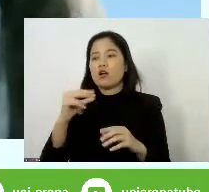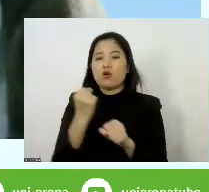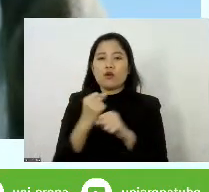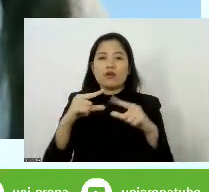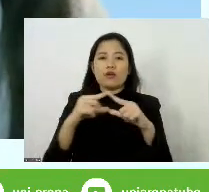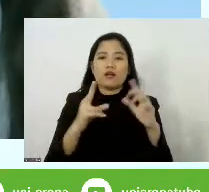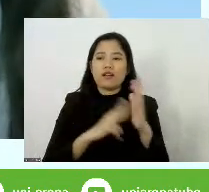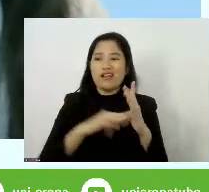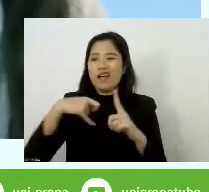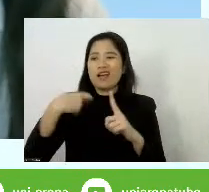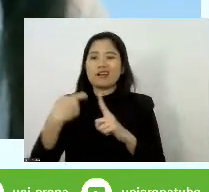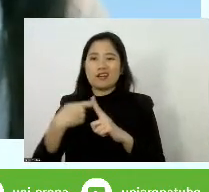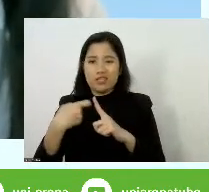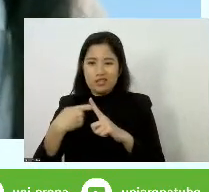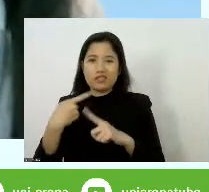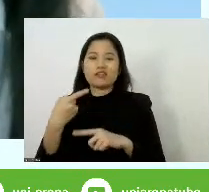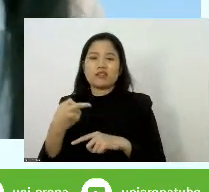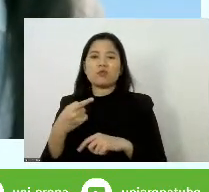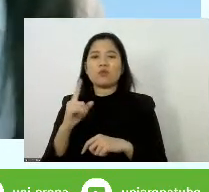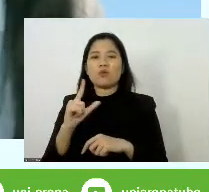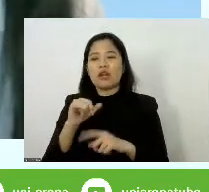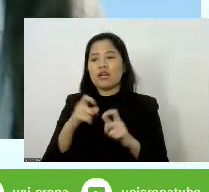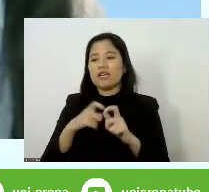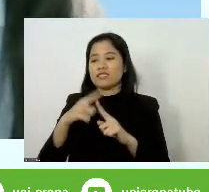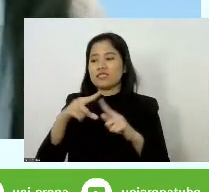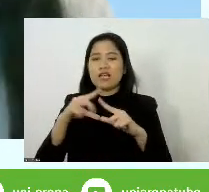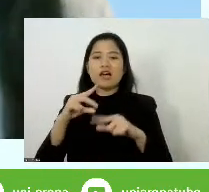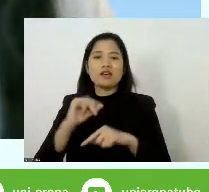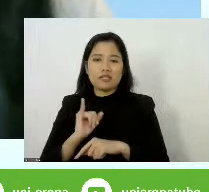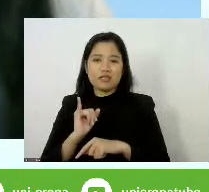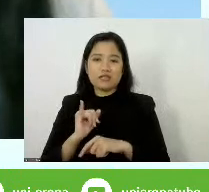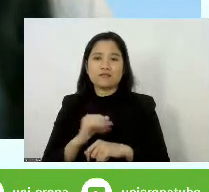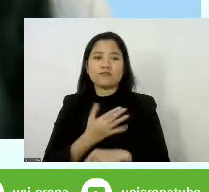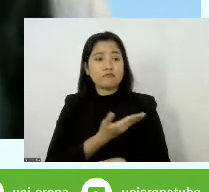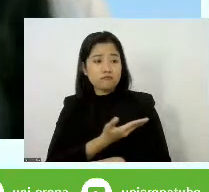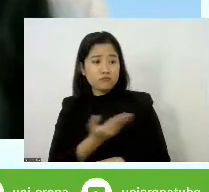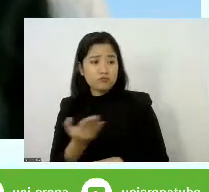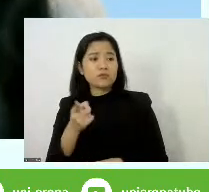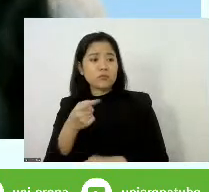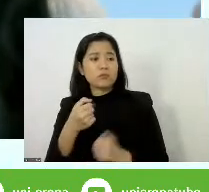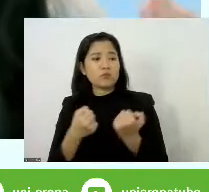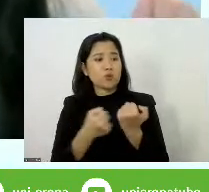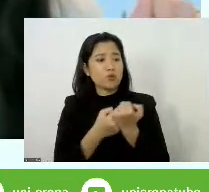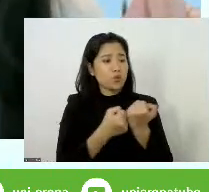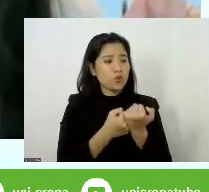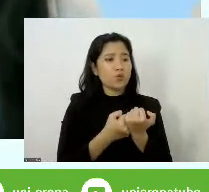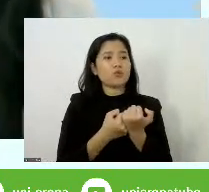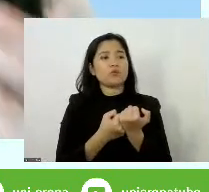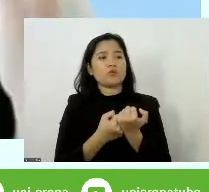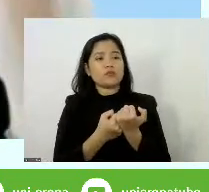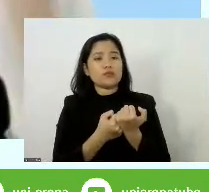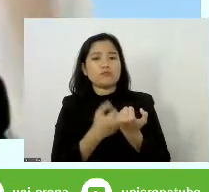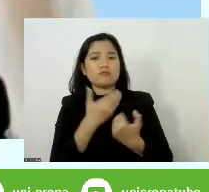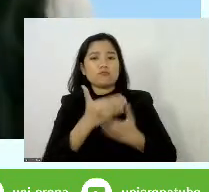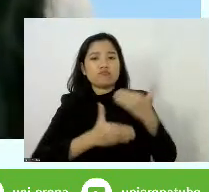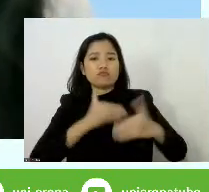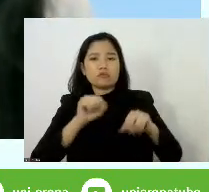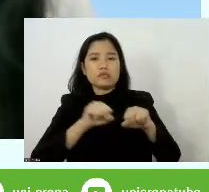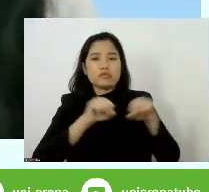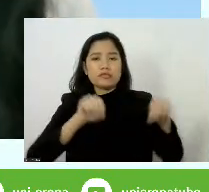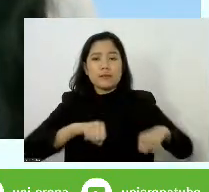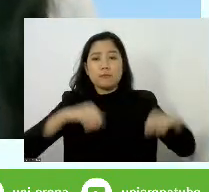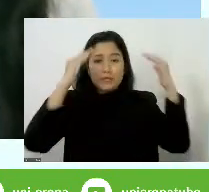sehat lebih Lestari gitu metode pertanian mendukung pertanian pertanian yang memang sudah mempraktekkan